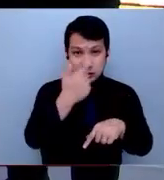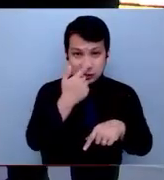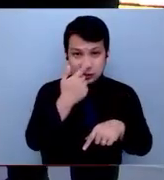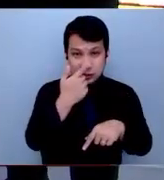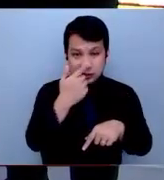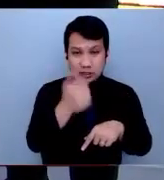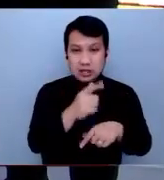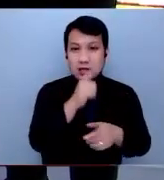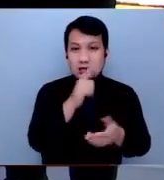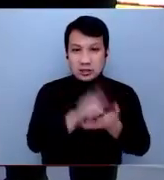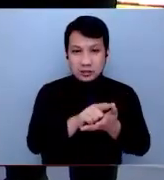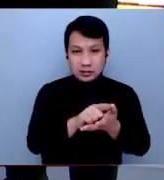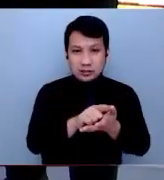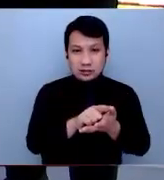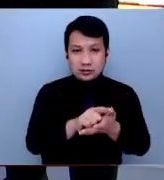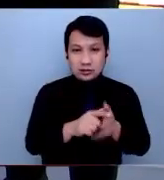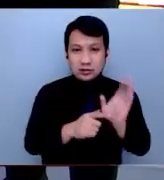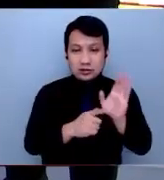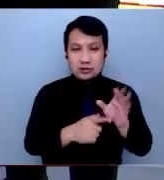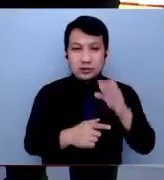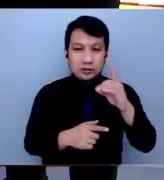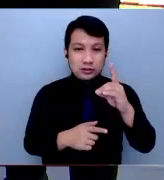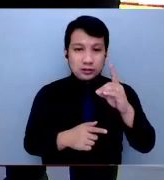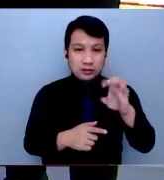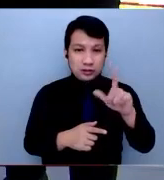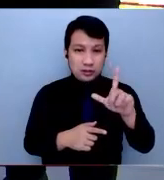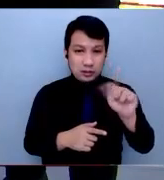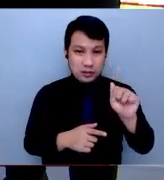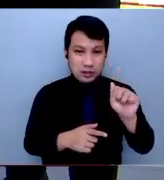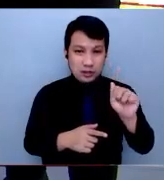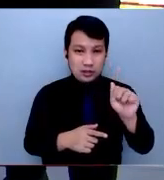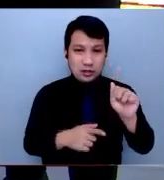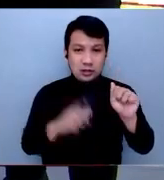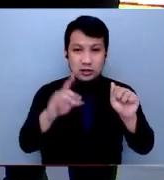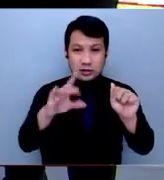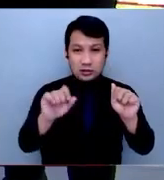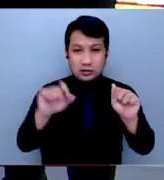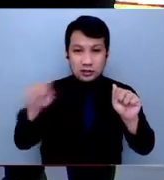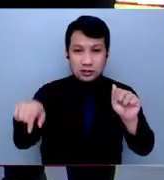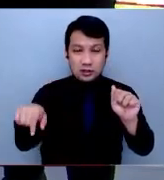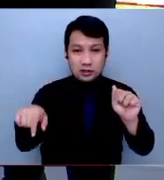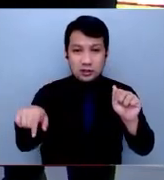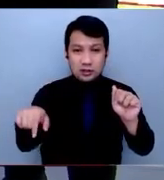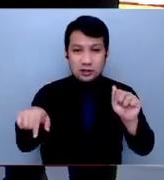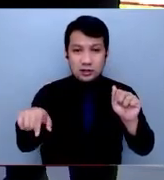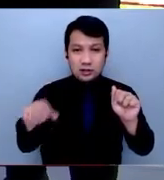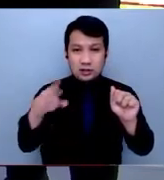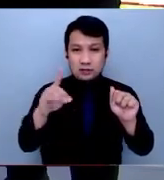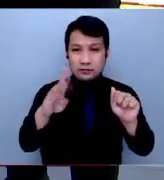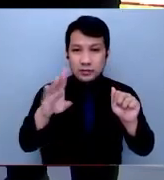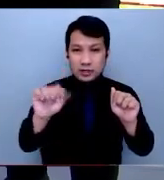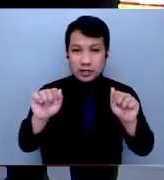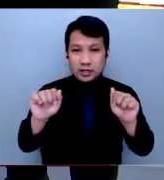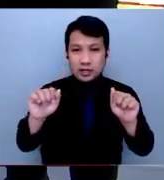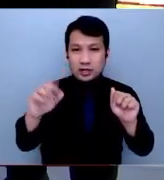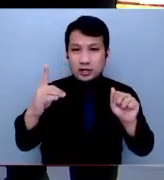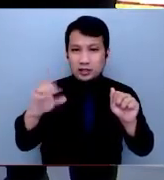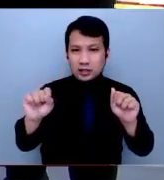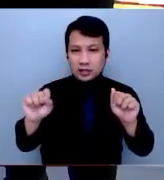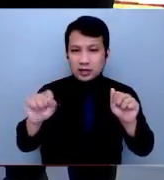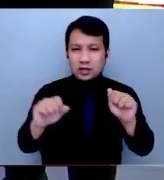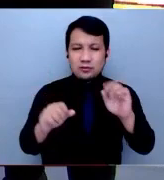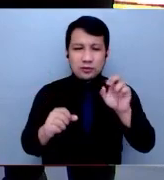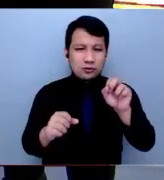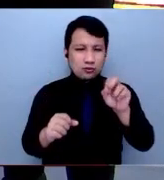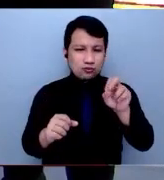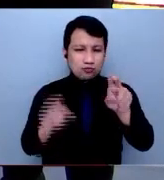At narinig na po ninyo itong Beta, Delta at yung Theta variants. 12 variants na po ang nabigyan